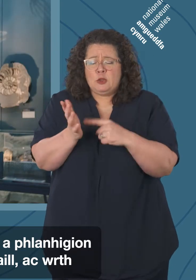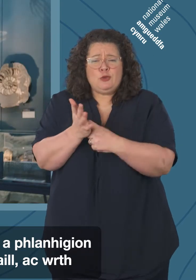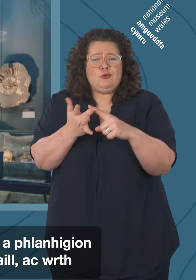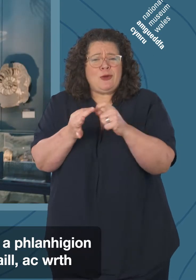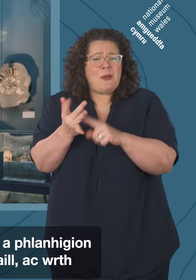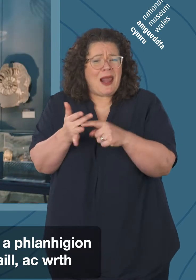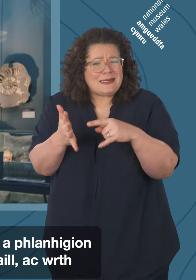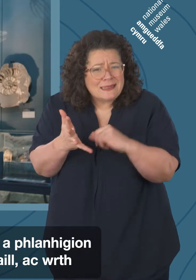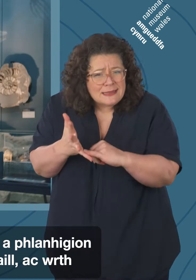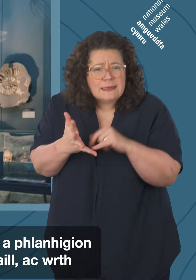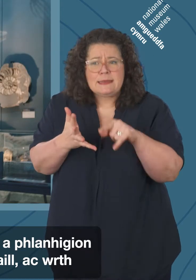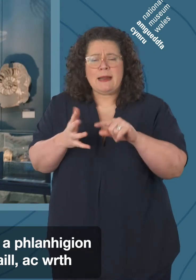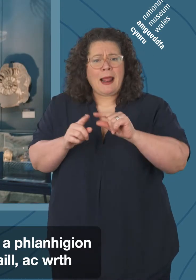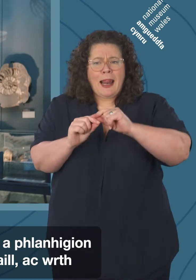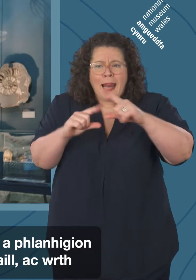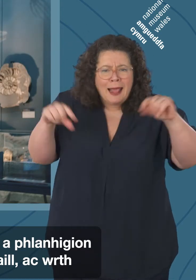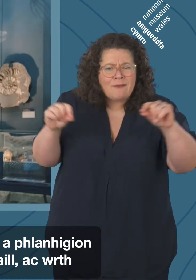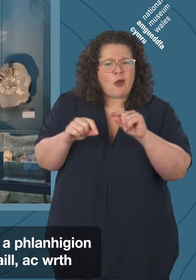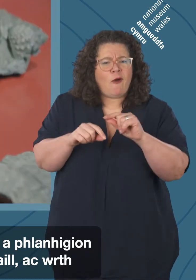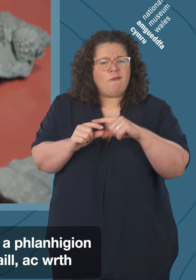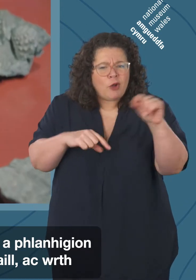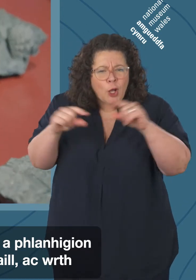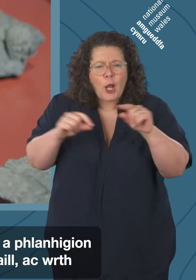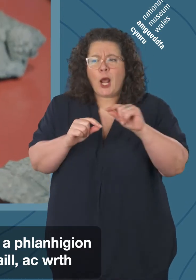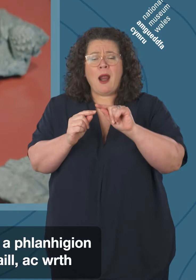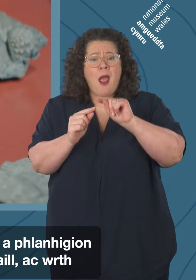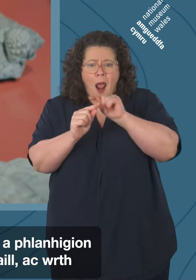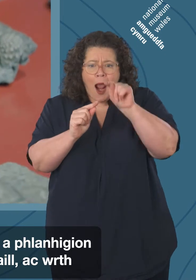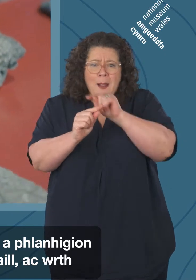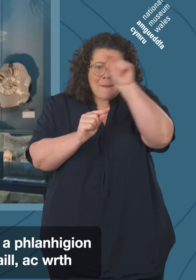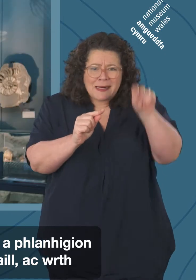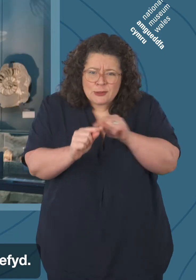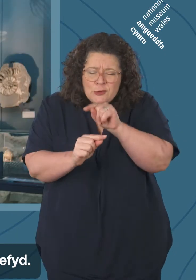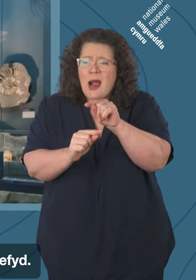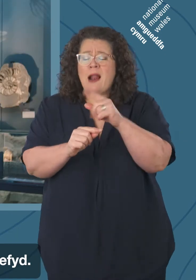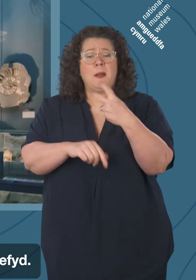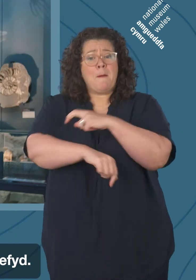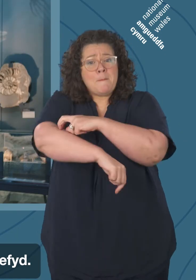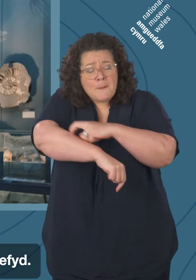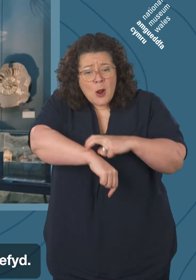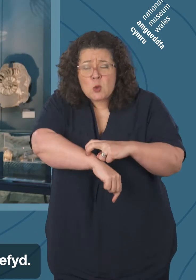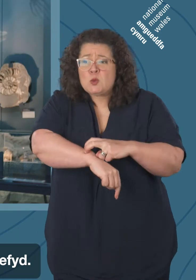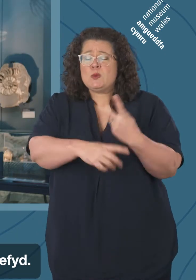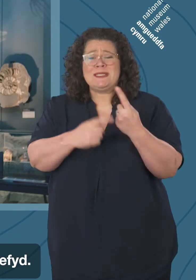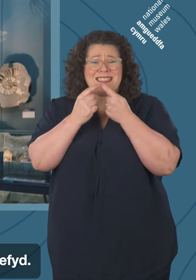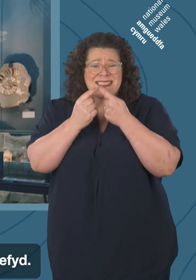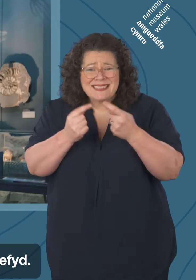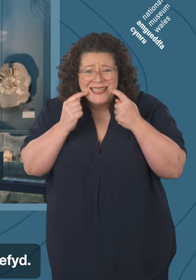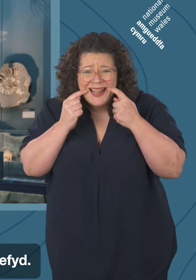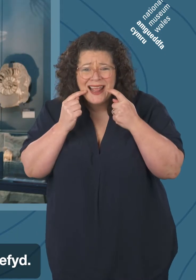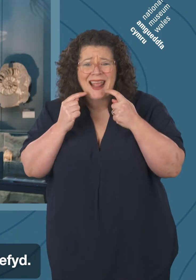daelredin a phlynhigion erach, amonitau a cregion erach ac of gwrs esgern